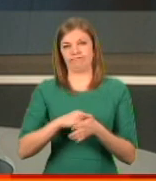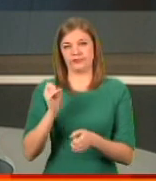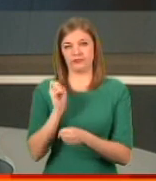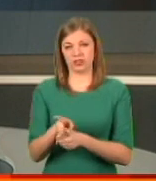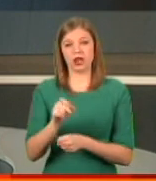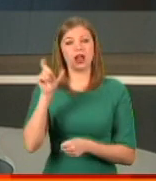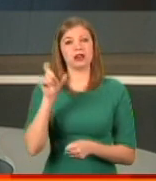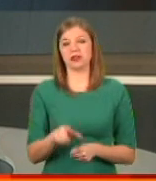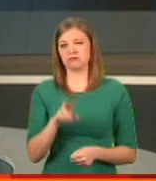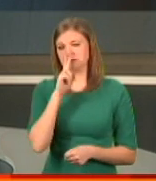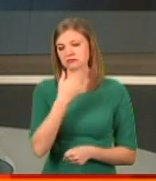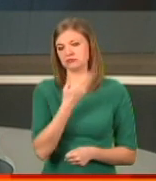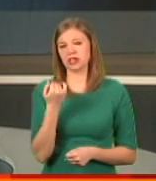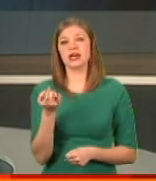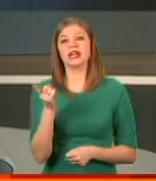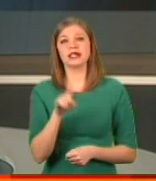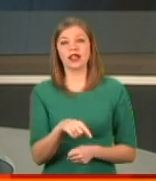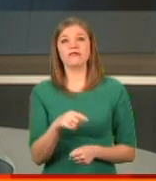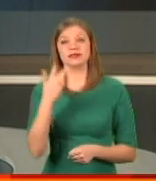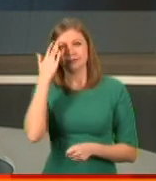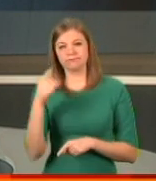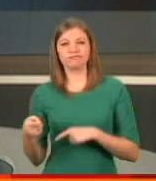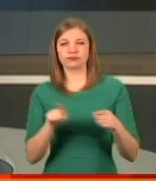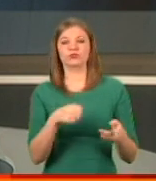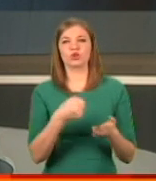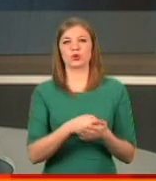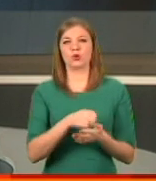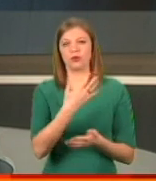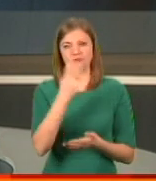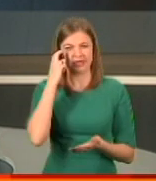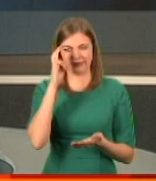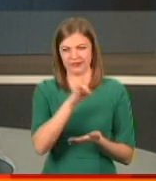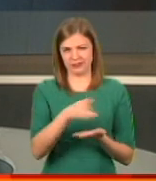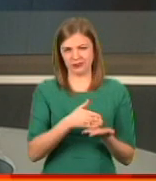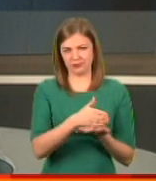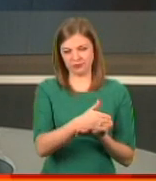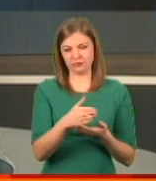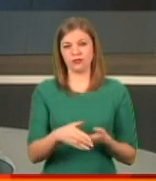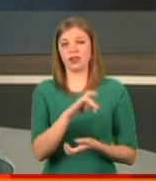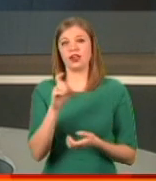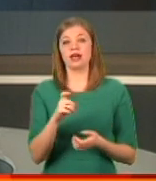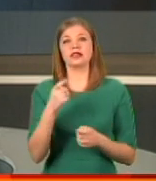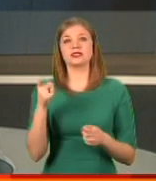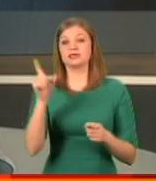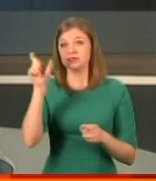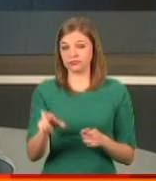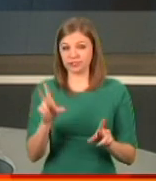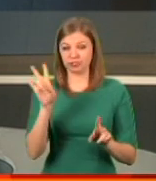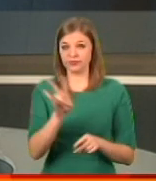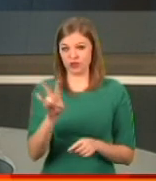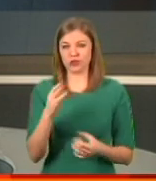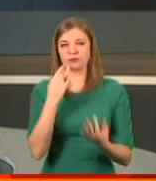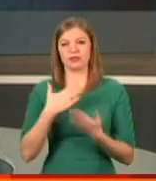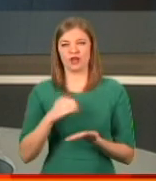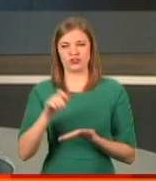але той не шкодує, навіть міркує перейти до православної церкви Київського патріархату. Із невгодним священником